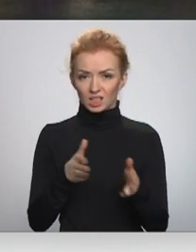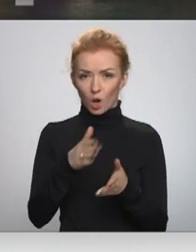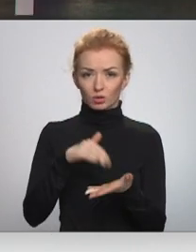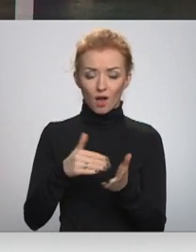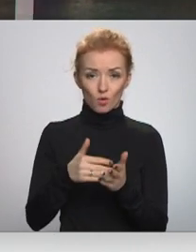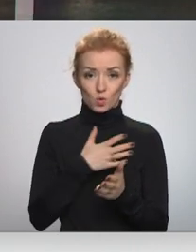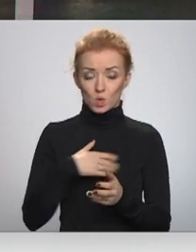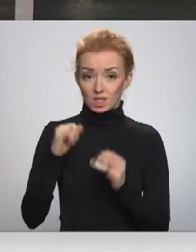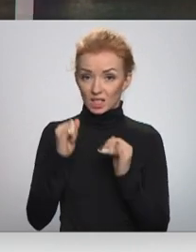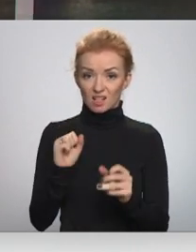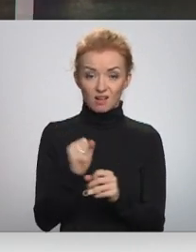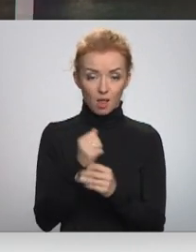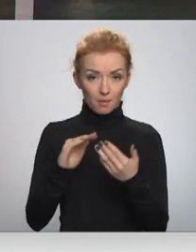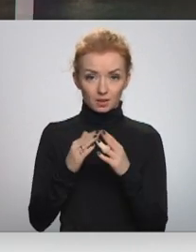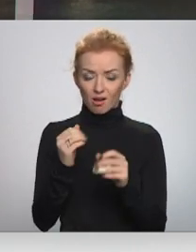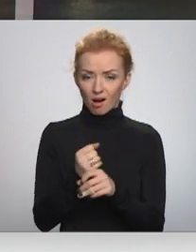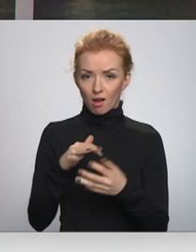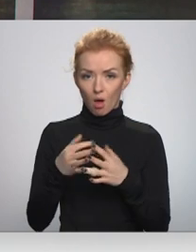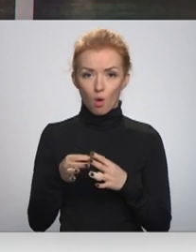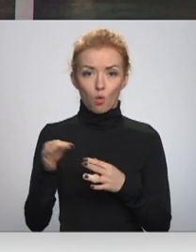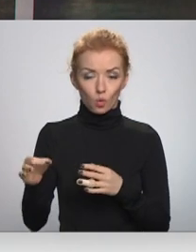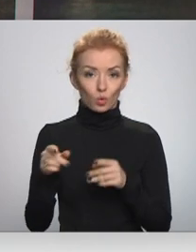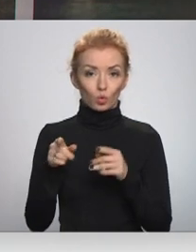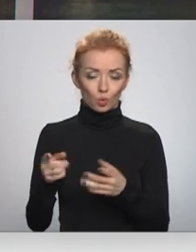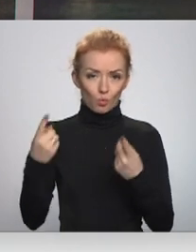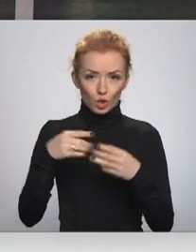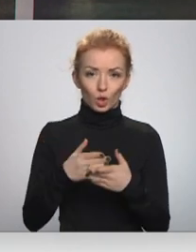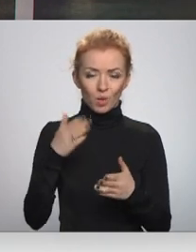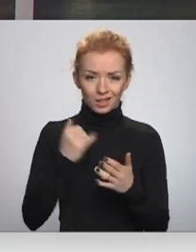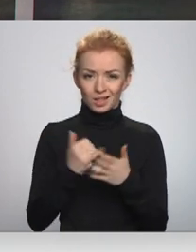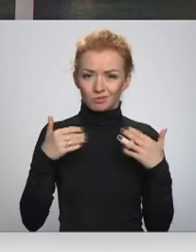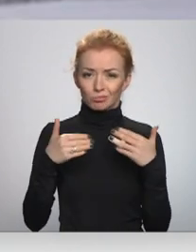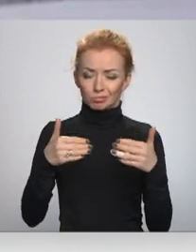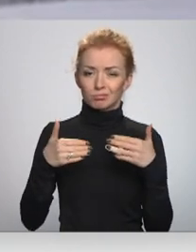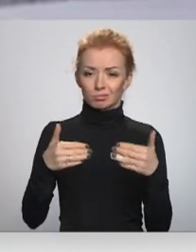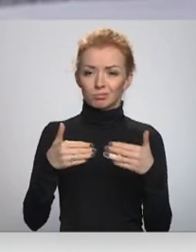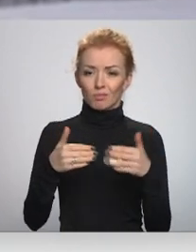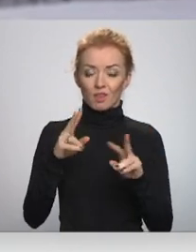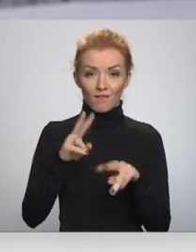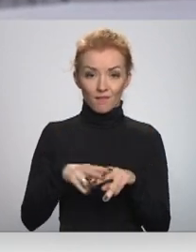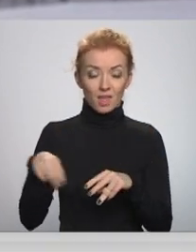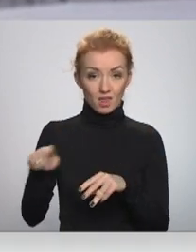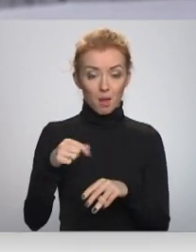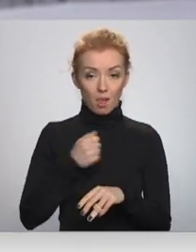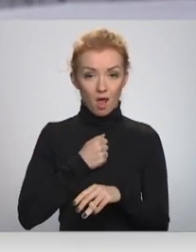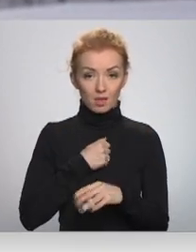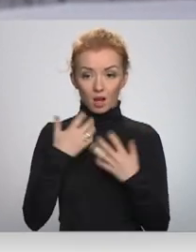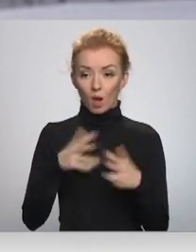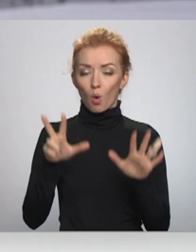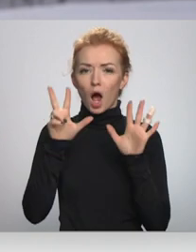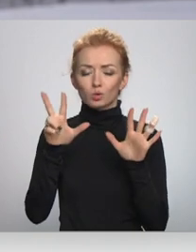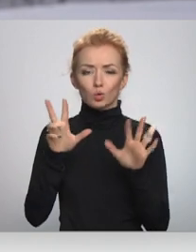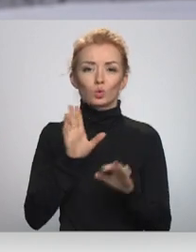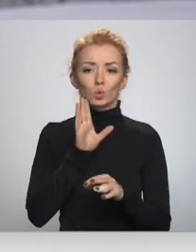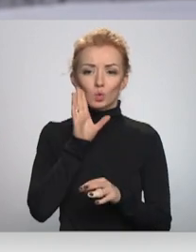slikts gan pilsētā, gan laukos, kur aktīvi norit ceļu tīrīšanas darbi. Vietām Latgalē jau 8:00 no